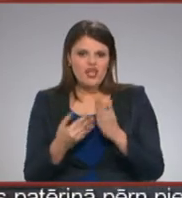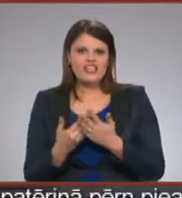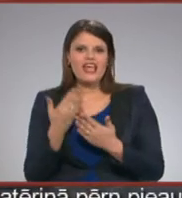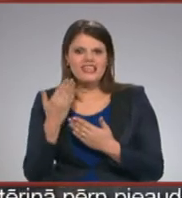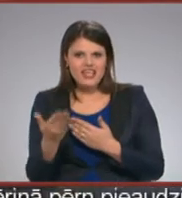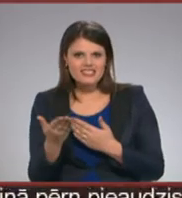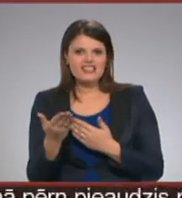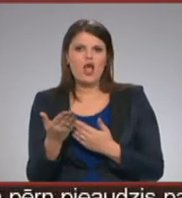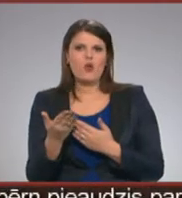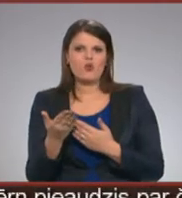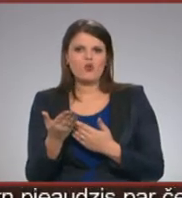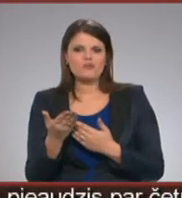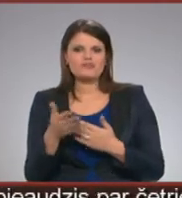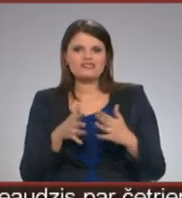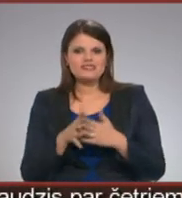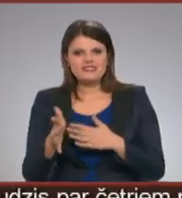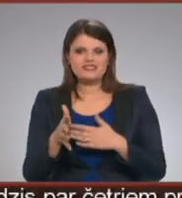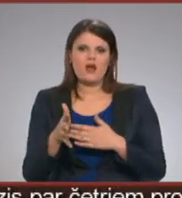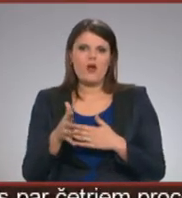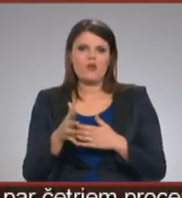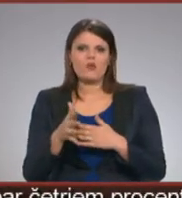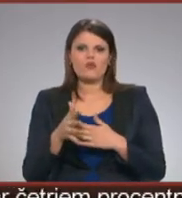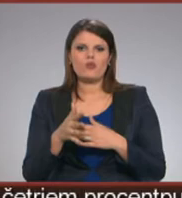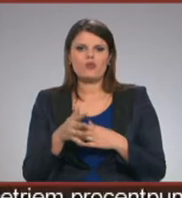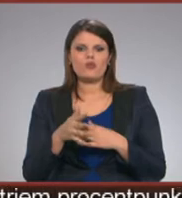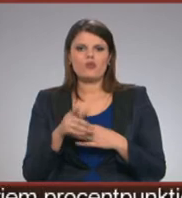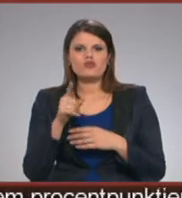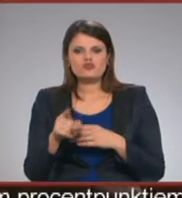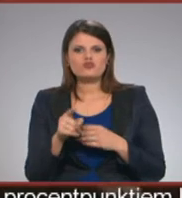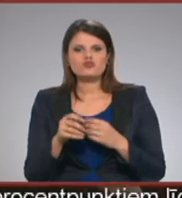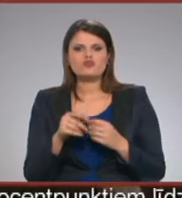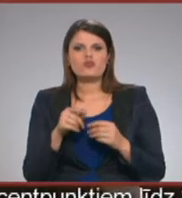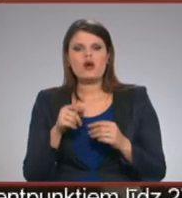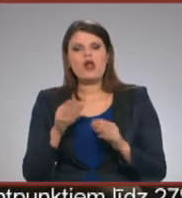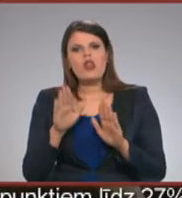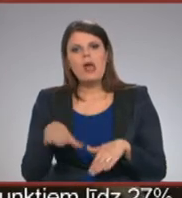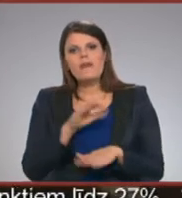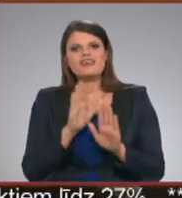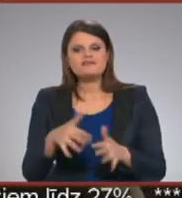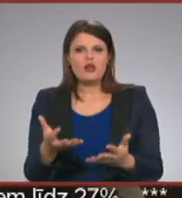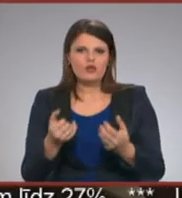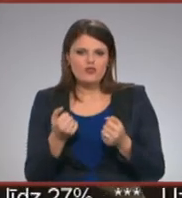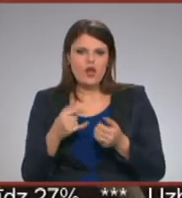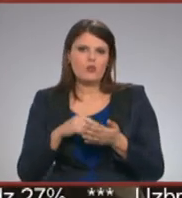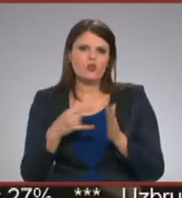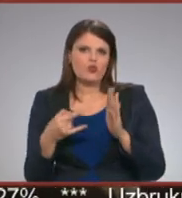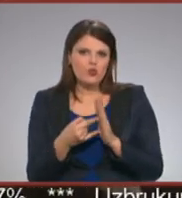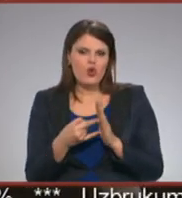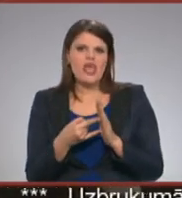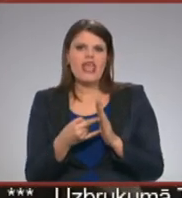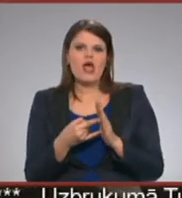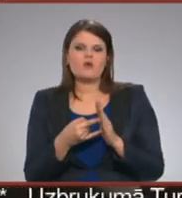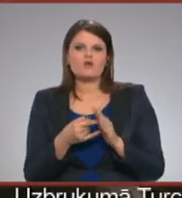ja caur šo te ziedzemi, ja, kur, teiksim, mēs varētu iegūt projektu, tātad tur